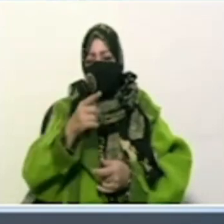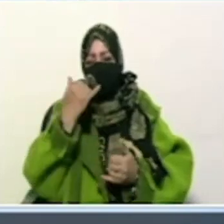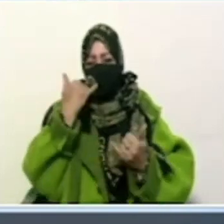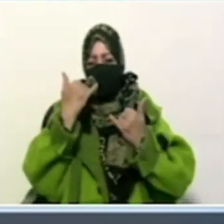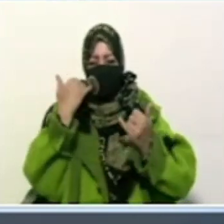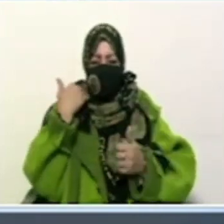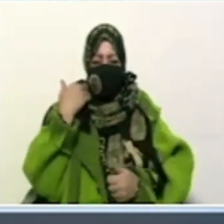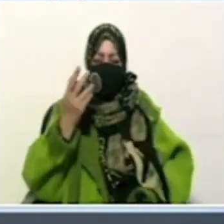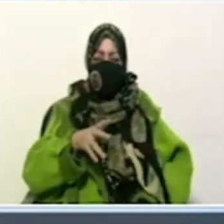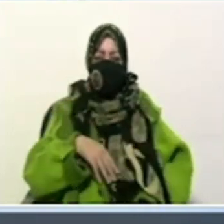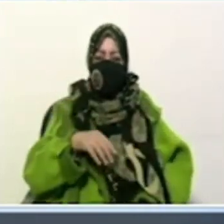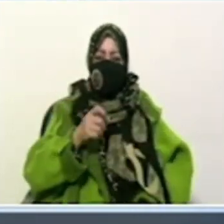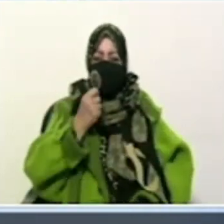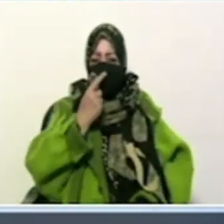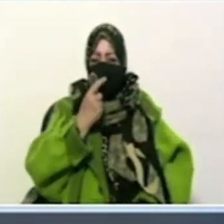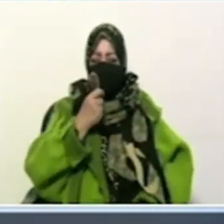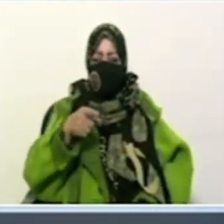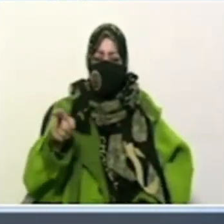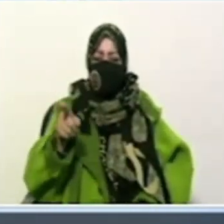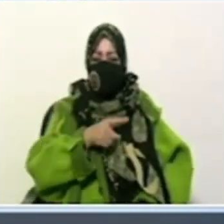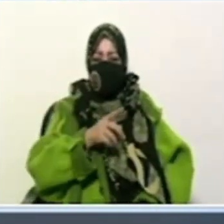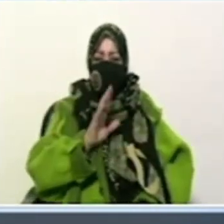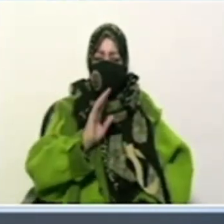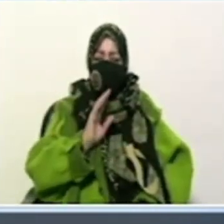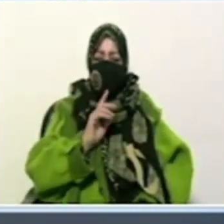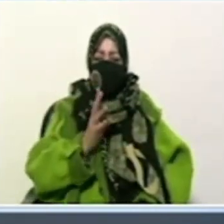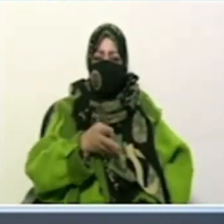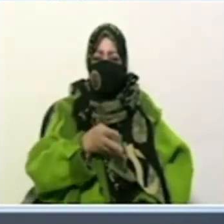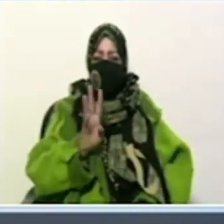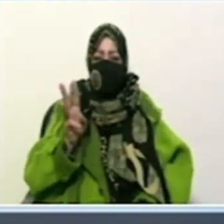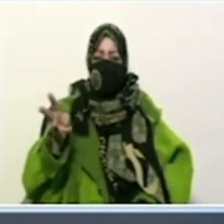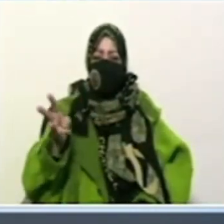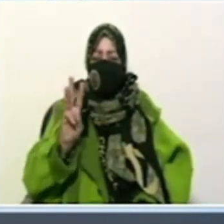الله. عندنا أيضا